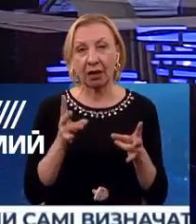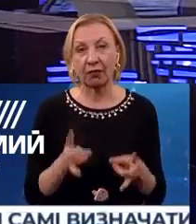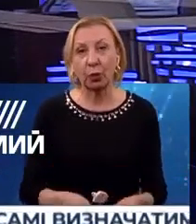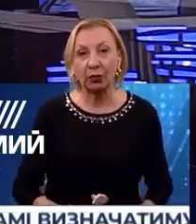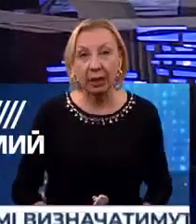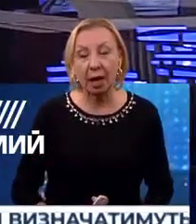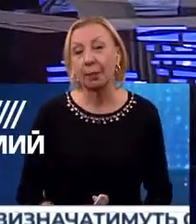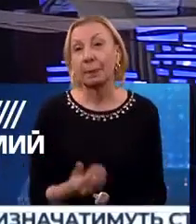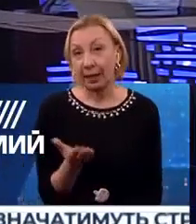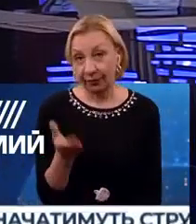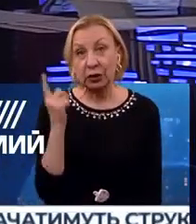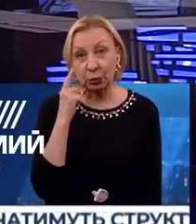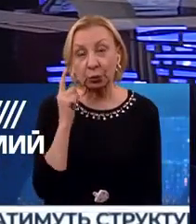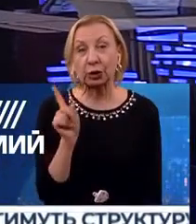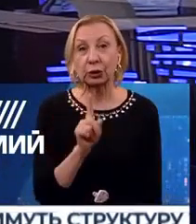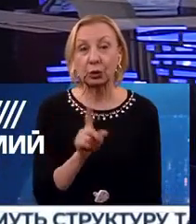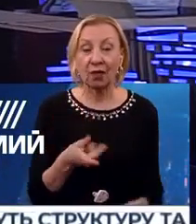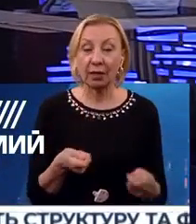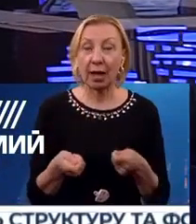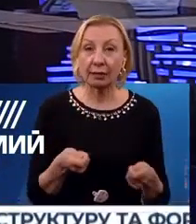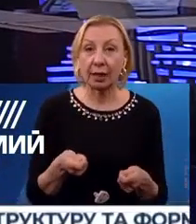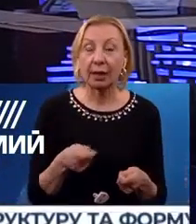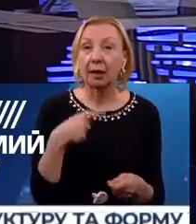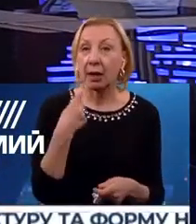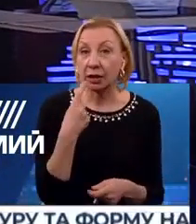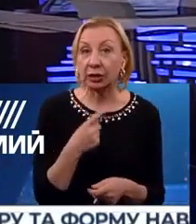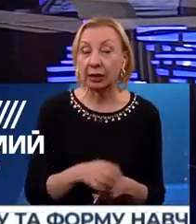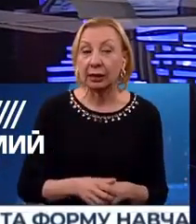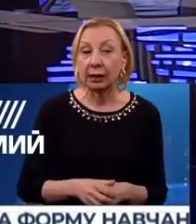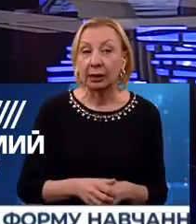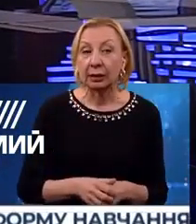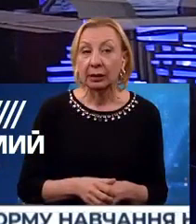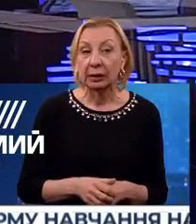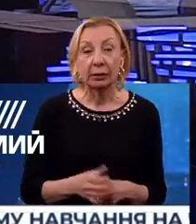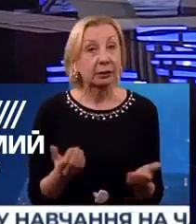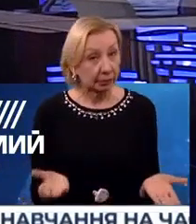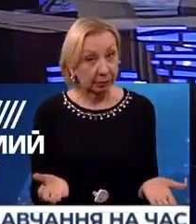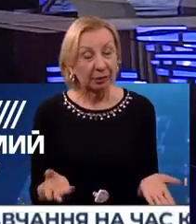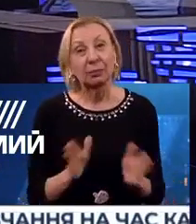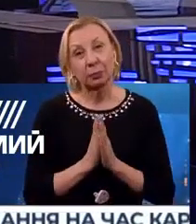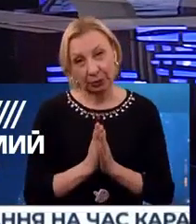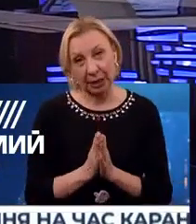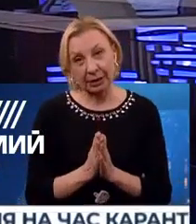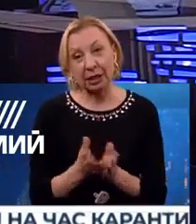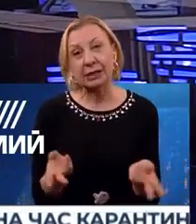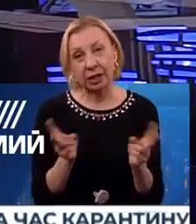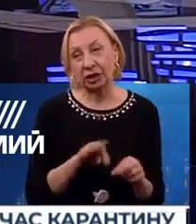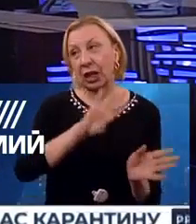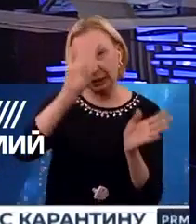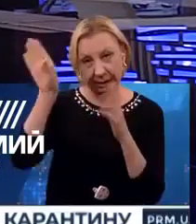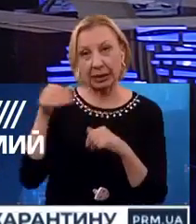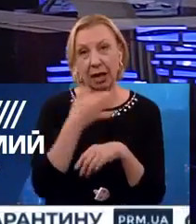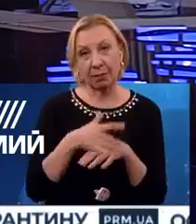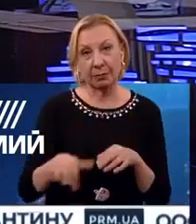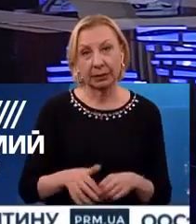що ви чули, мабуть, що влада каже, що, знаєте, от, будь ласка, залишайтесь вже там, тому